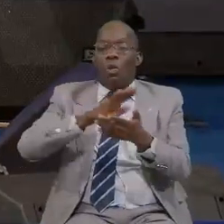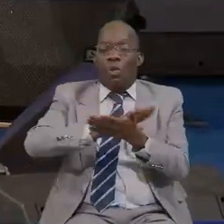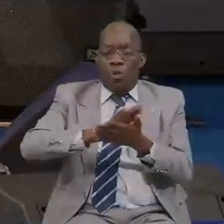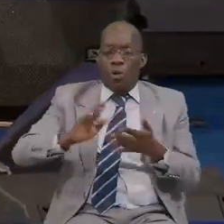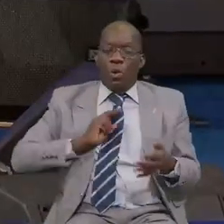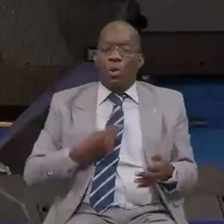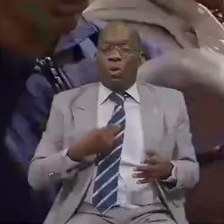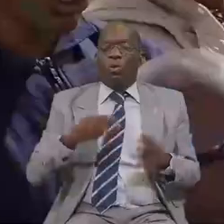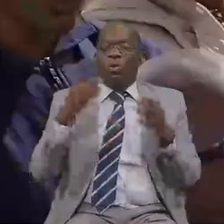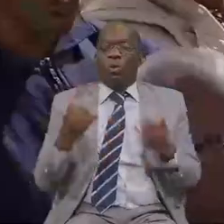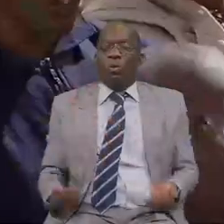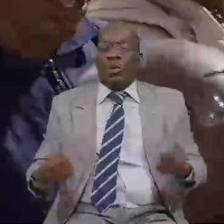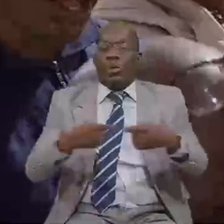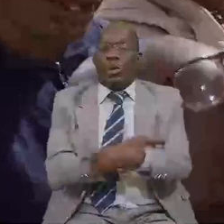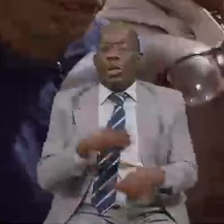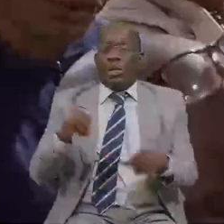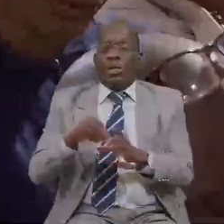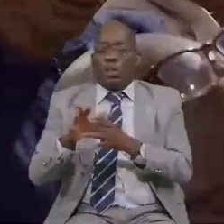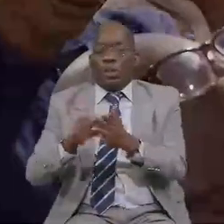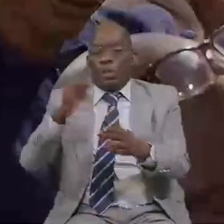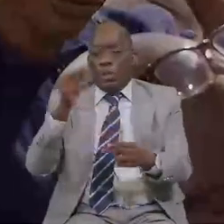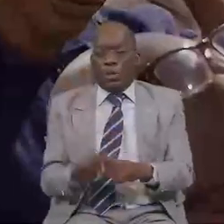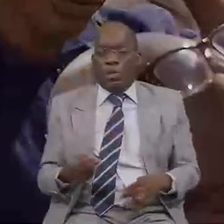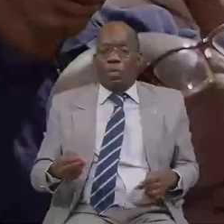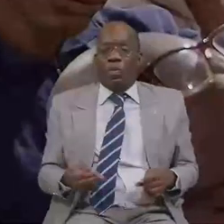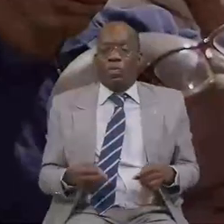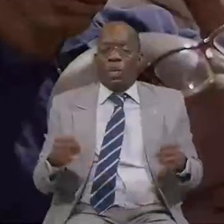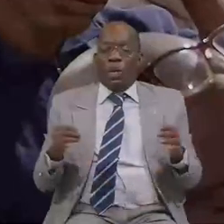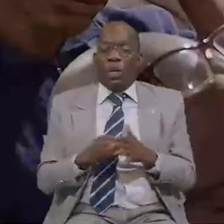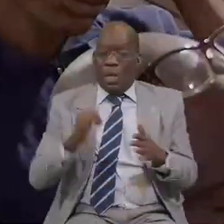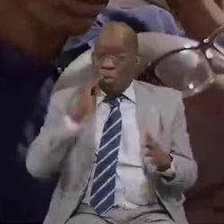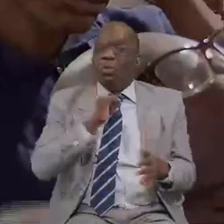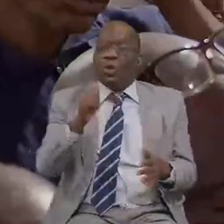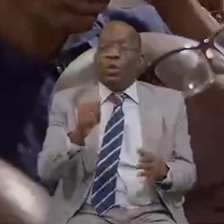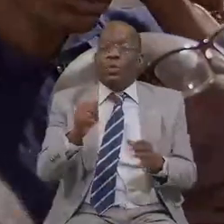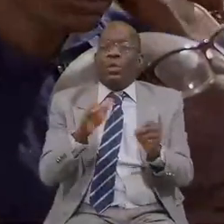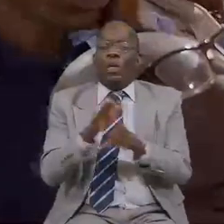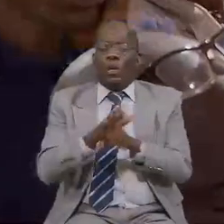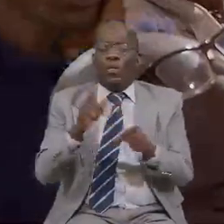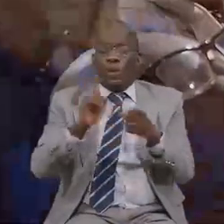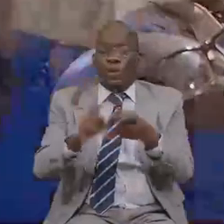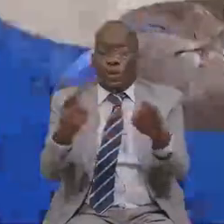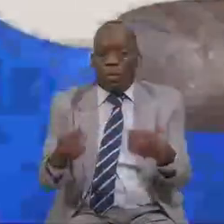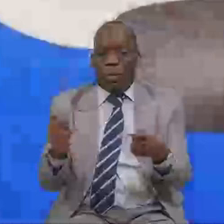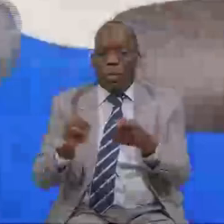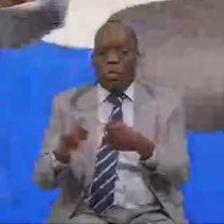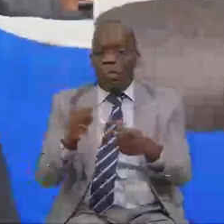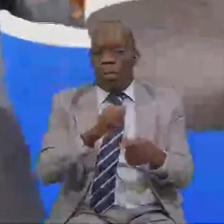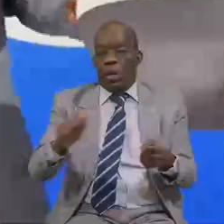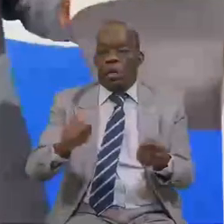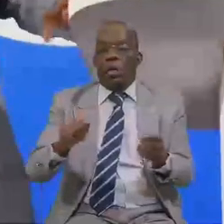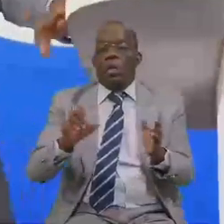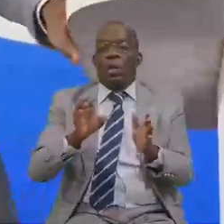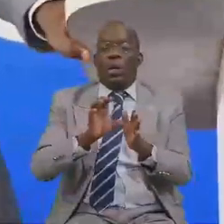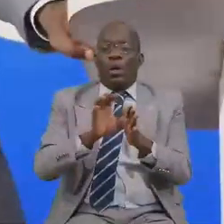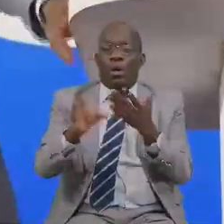au nom de Jésus. Ce n'est pas suffisant de participer à la conférence. Nous devons